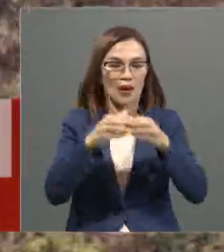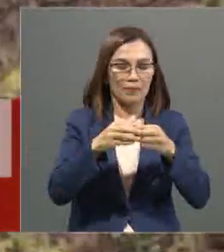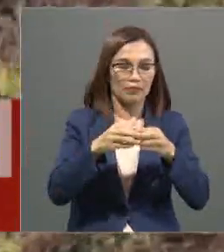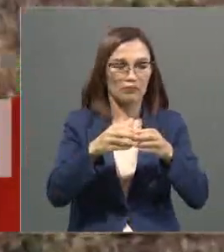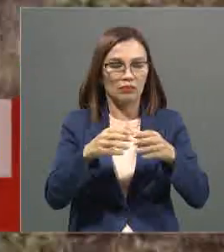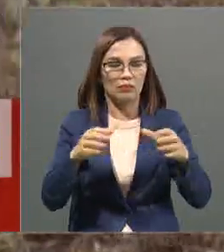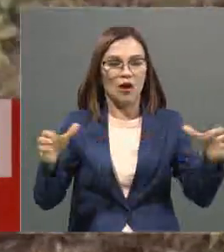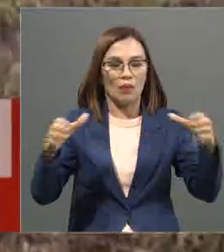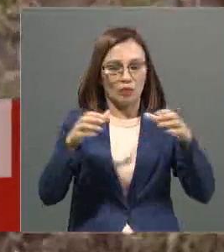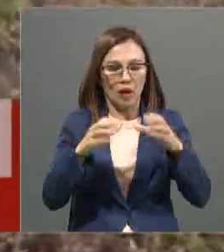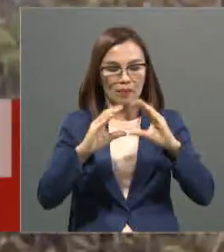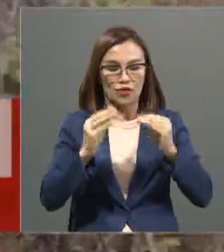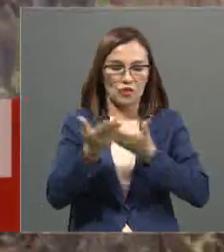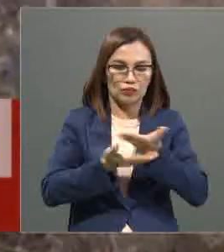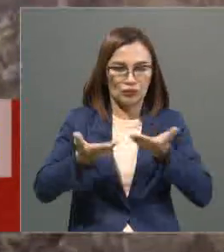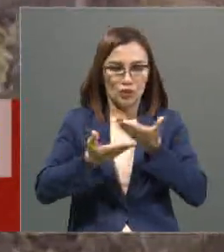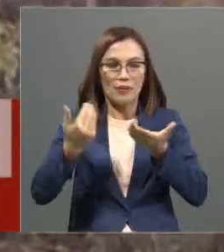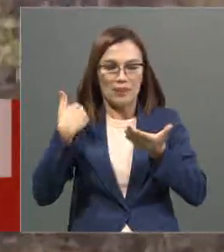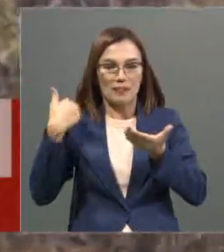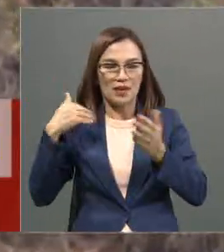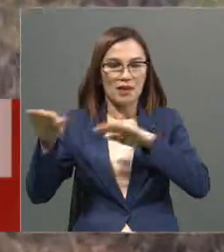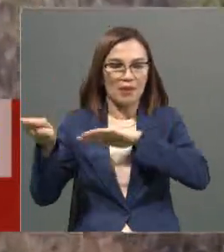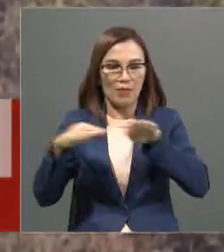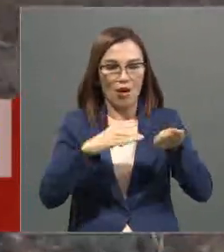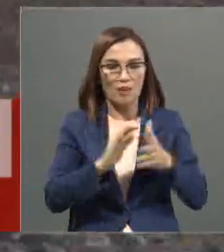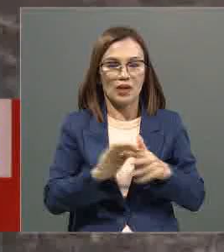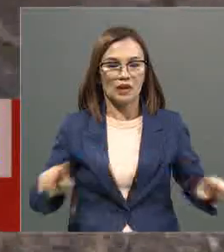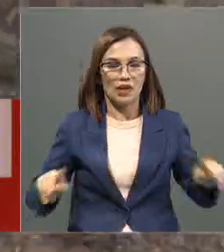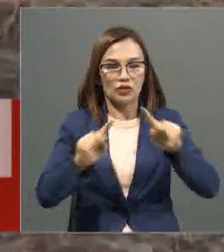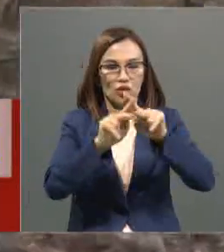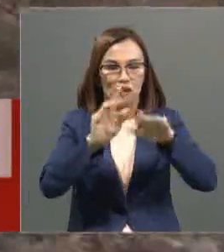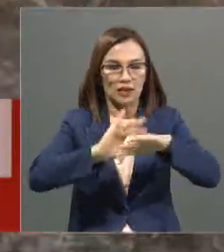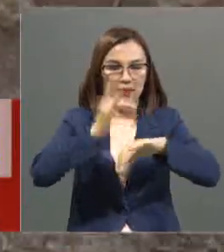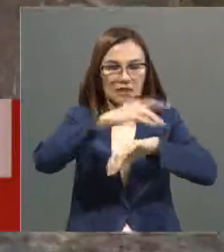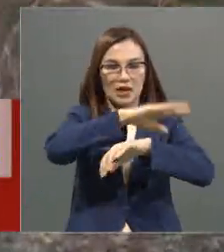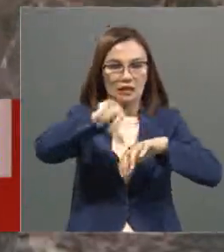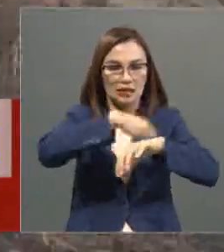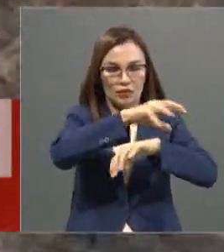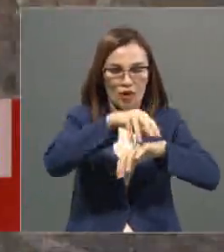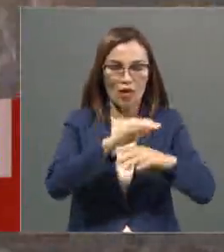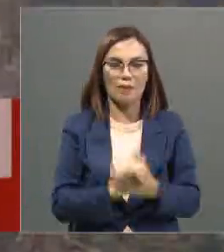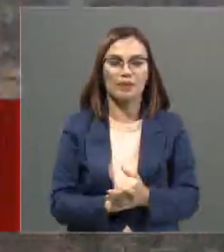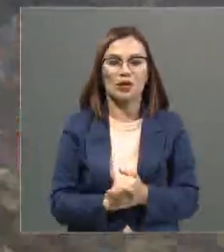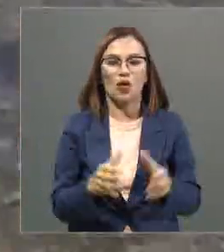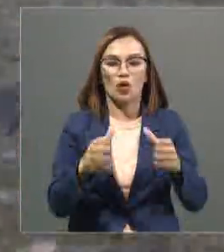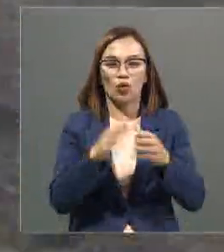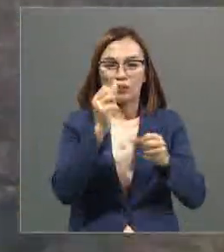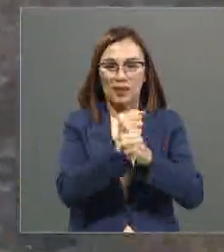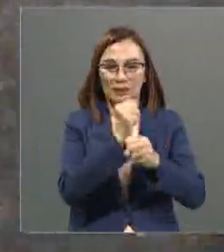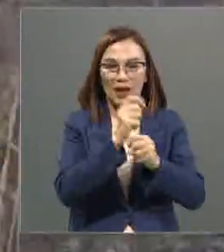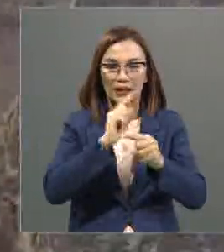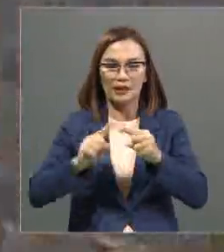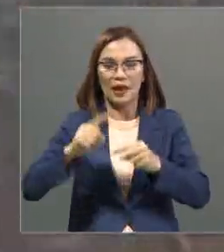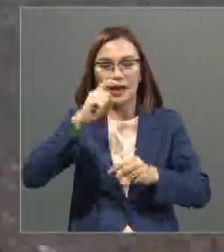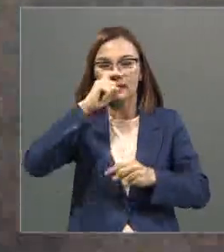นี้นะคะนายกรัฐมนตรีบอกว่าได้เร่งรัดกระทรวงทรัพยากรธรรมชาติและสิ่งแวดล้อมและหน่วยงานที่เกี่ยวข้องจัดทีมไทยแลนด์